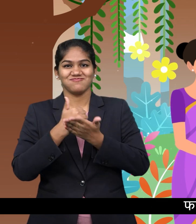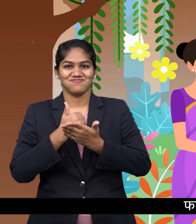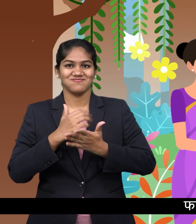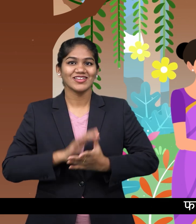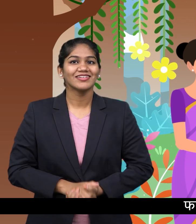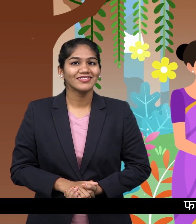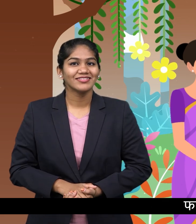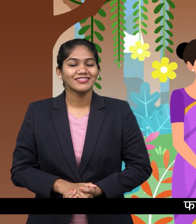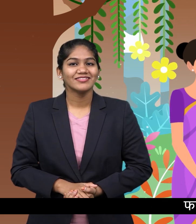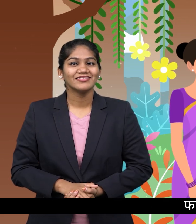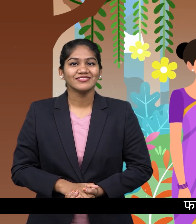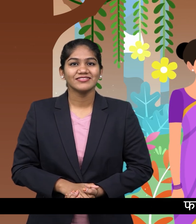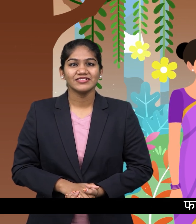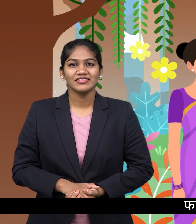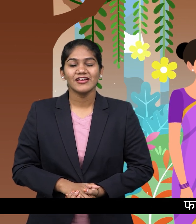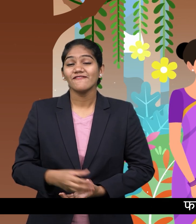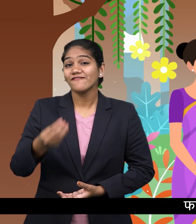फल हमें बीमारियों से बचाते हैं।